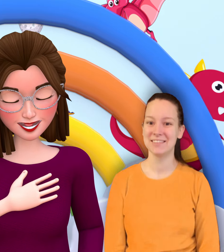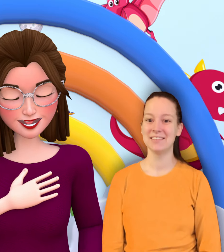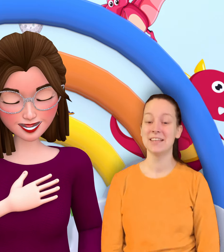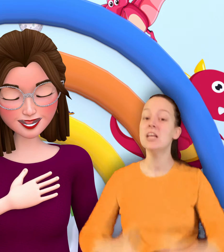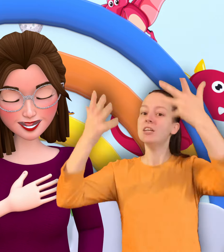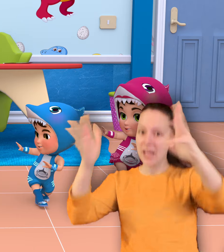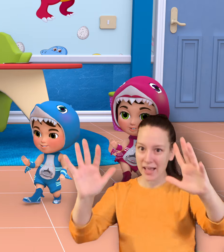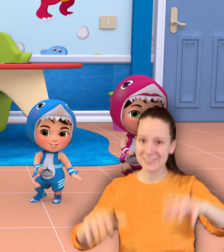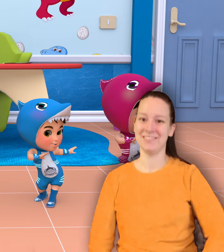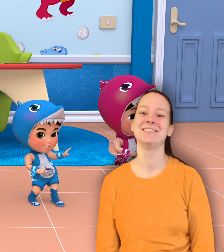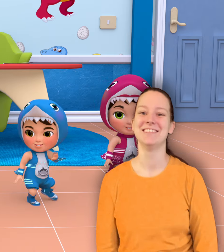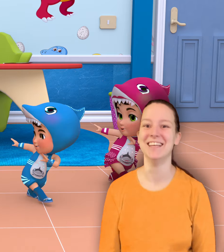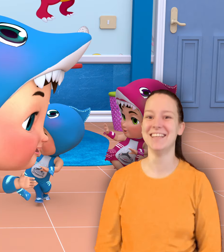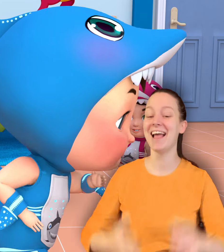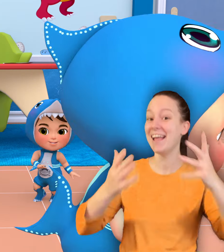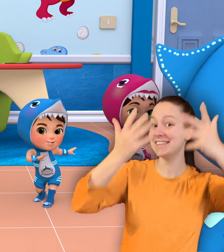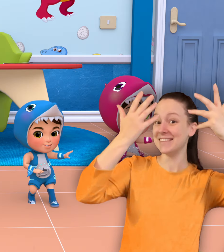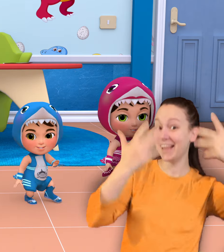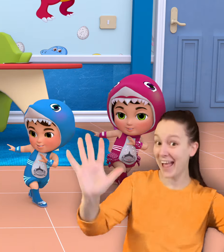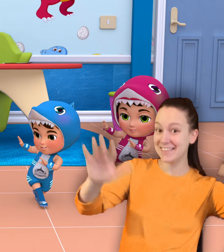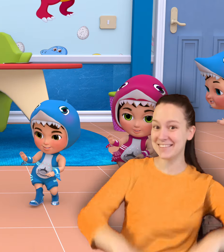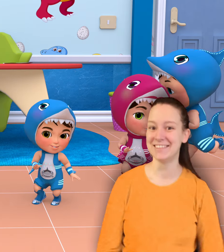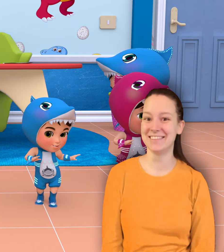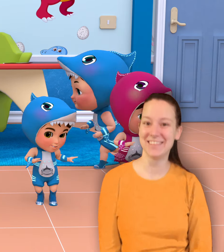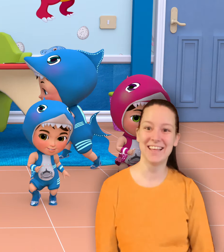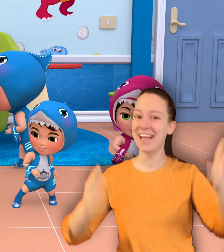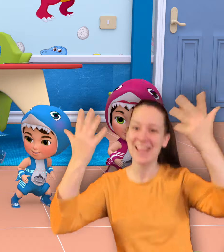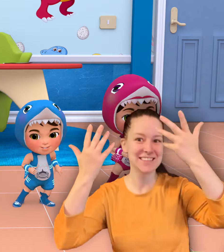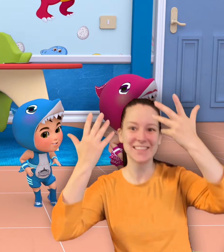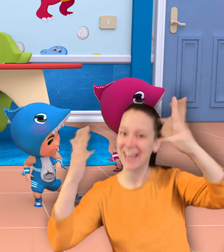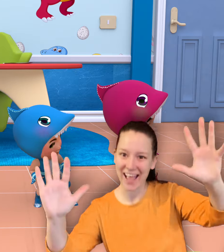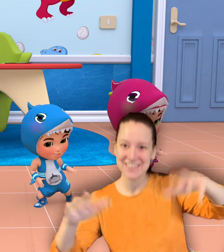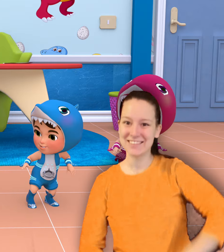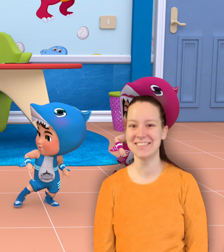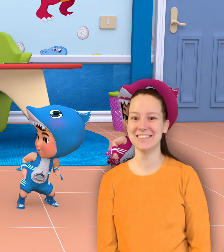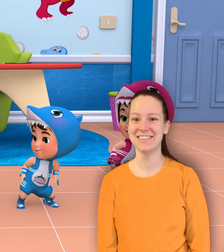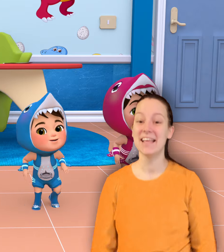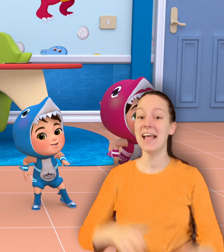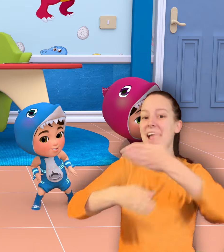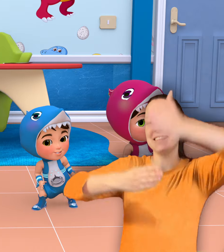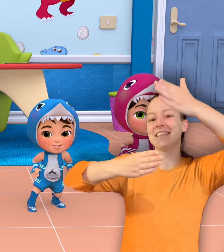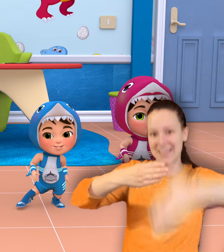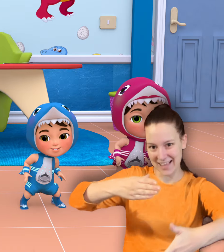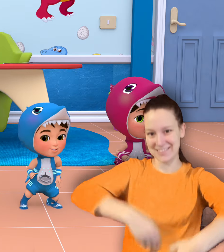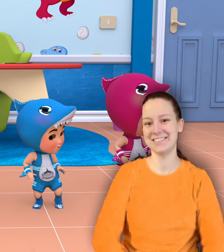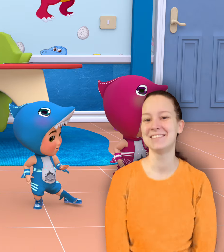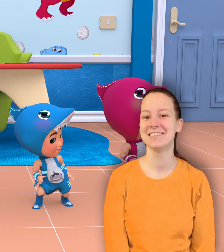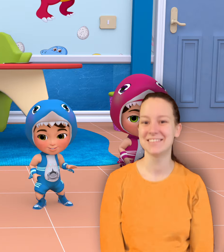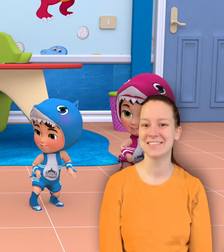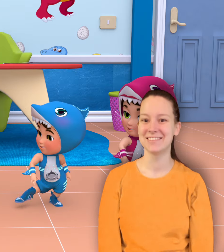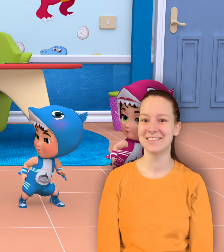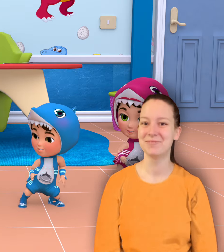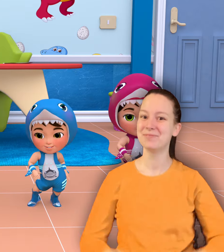終わり嬉しい楽しい驚